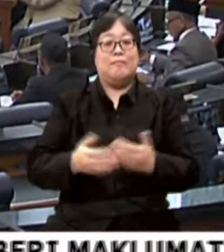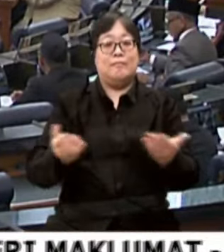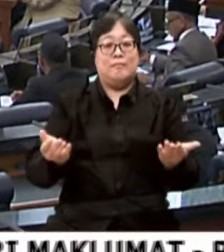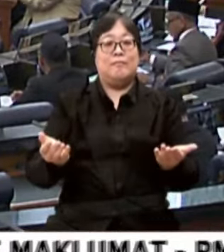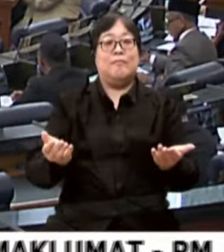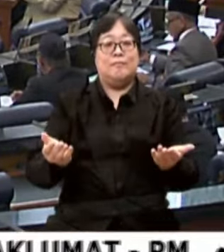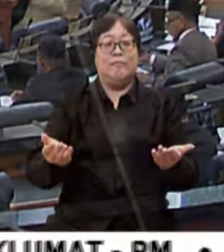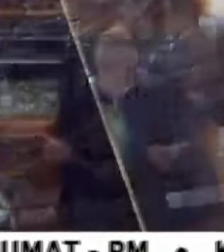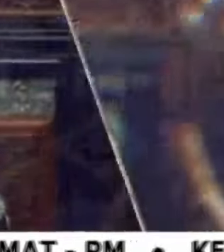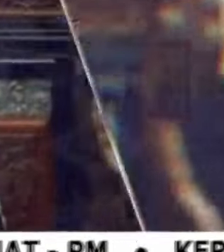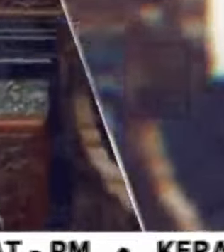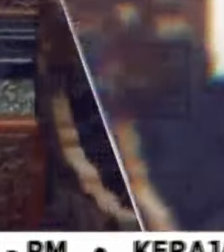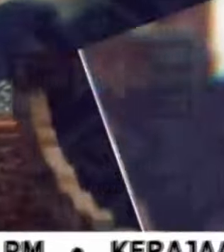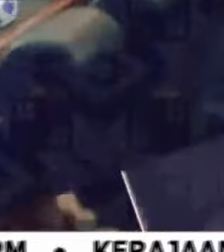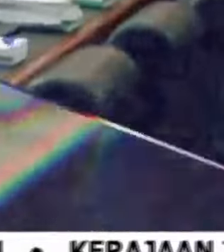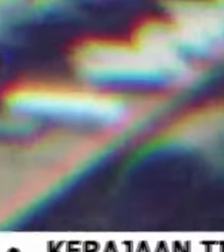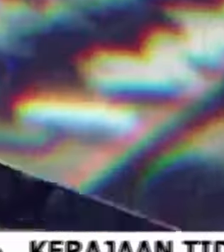kemudian